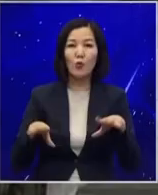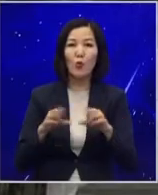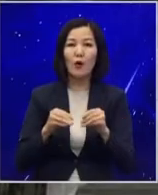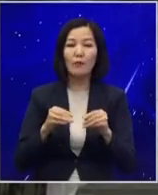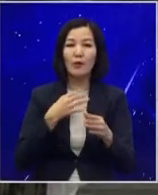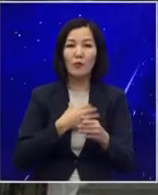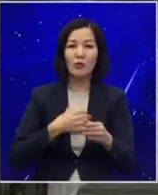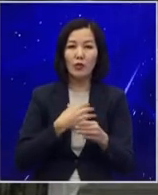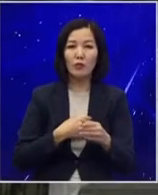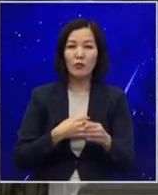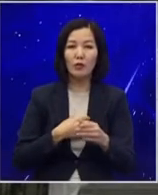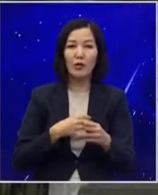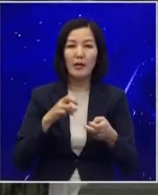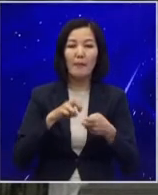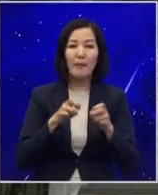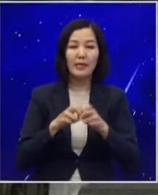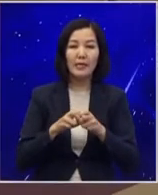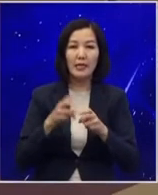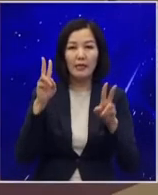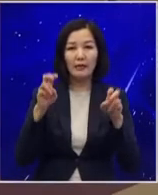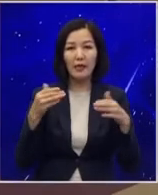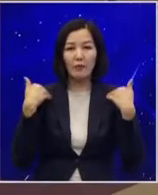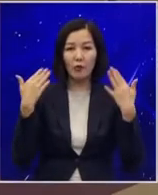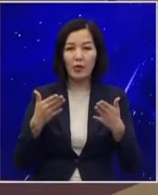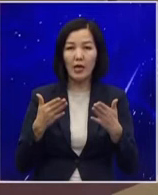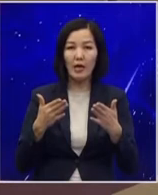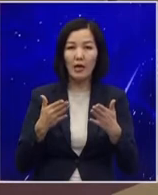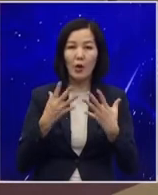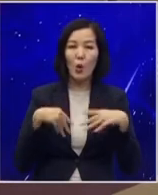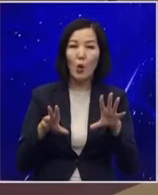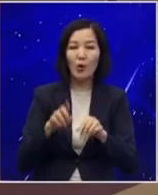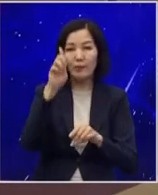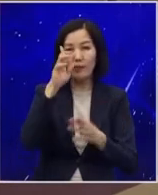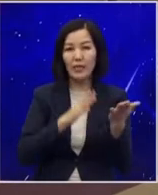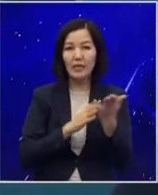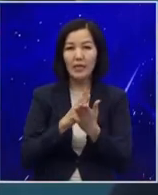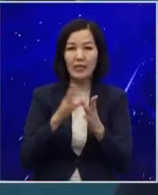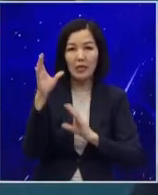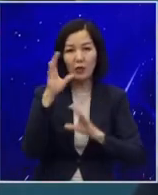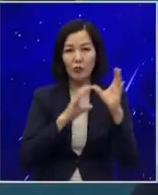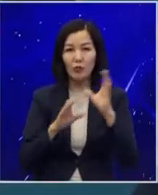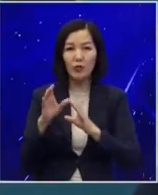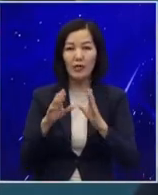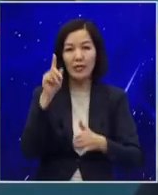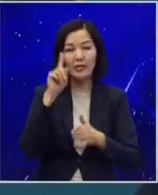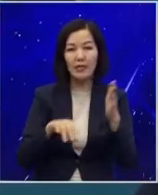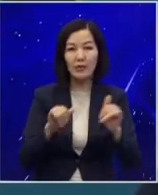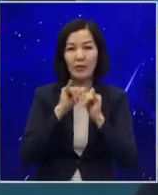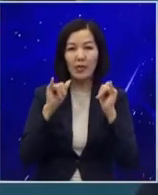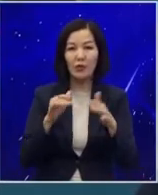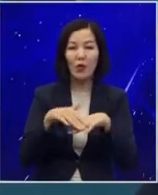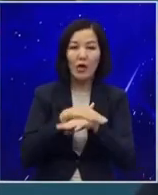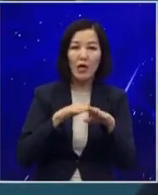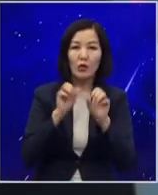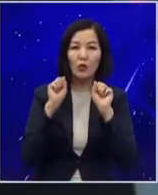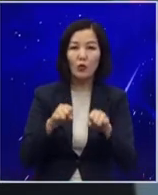қоғамда өзекті болып отырған бірнеше мәселені ортаға салды. Айтар болсақ, қоғамның мемлекеттік саясат институттарына деген